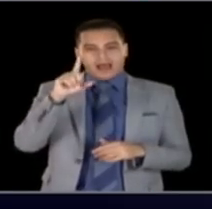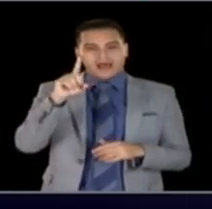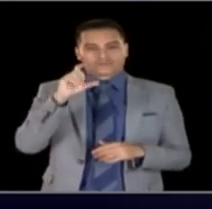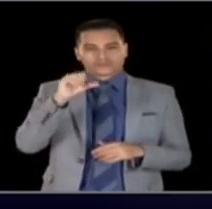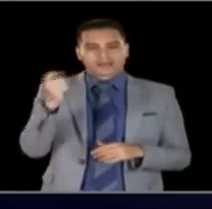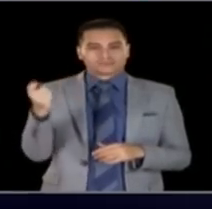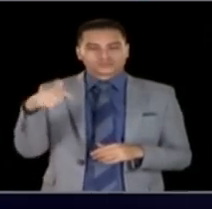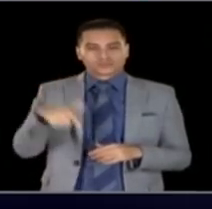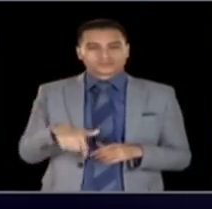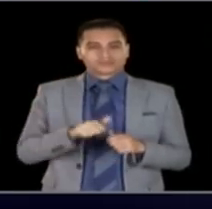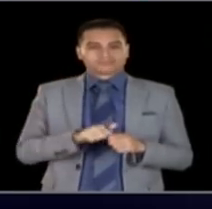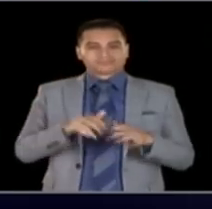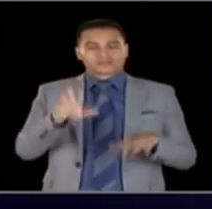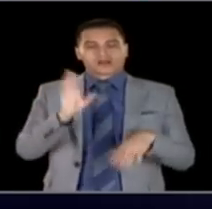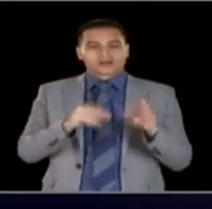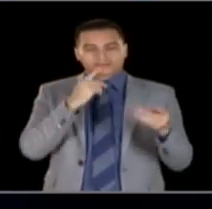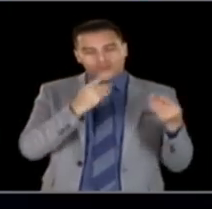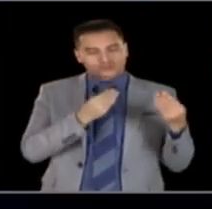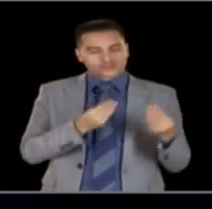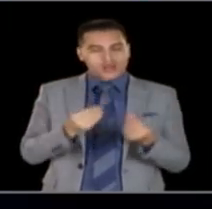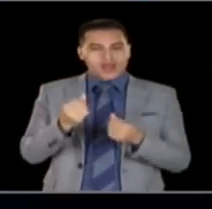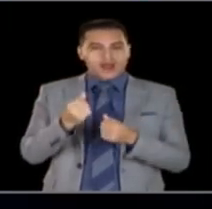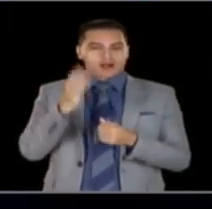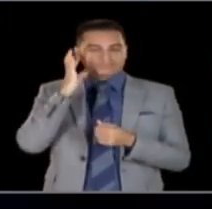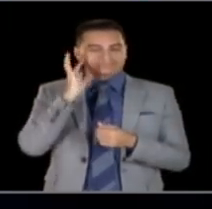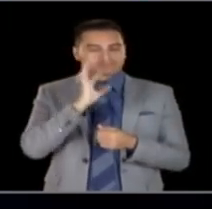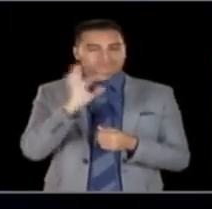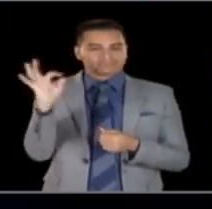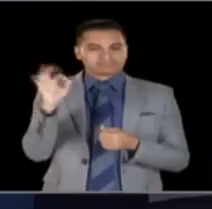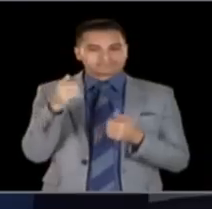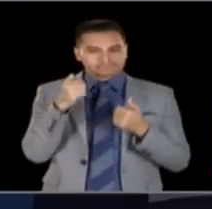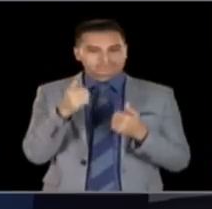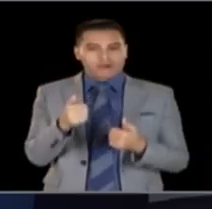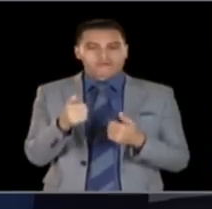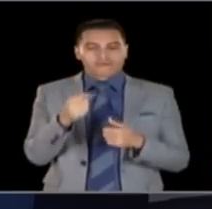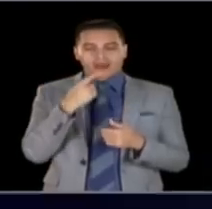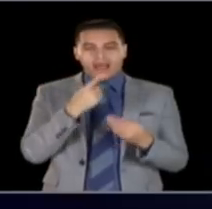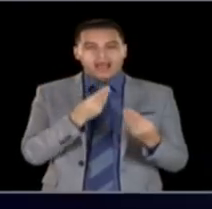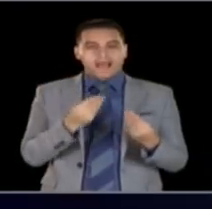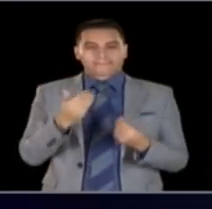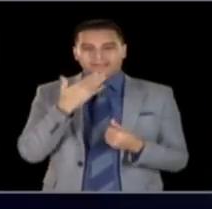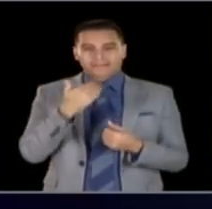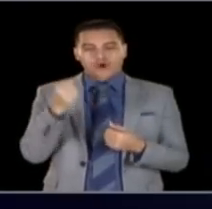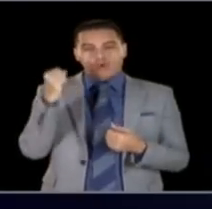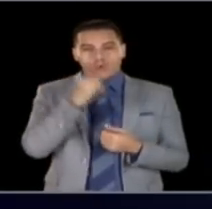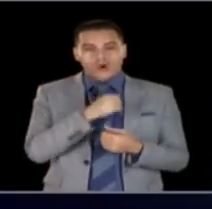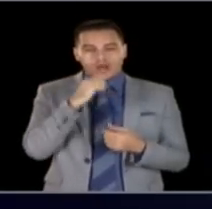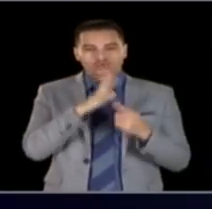12965. قصائد من الشعر الحر، من أهم قصائد الديوان